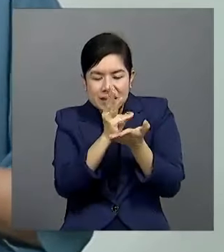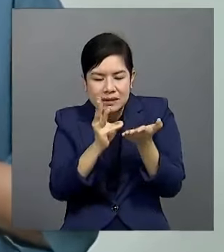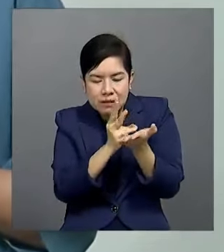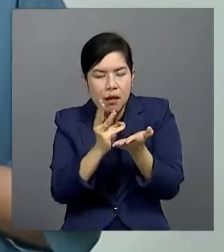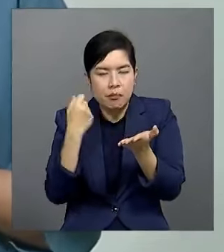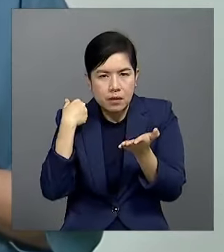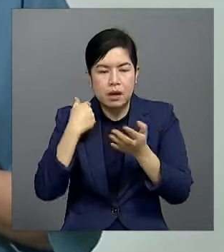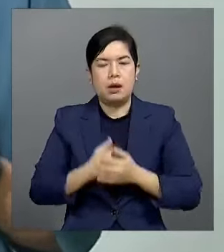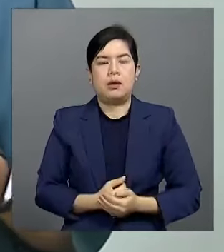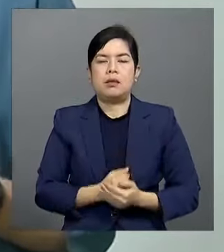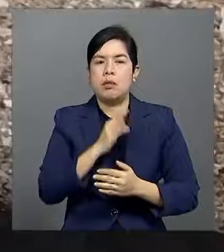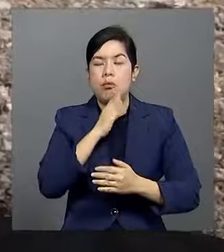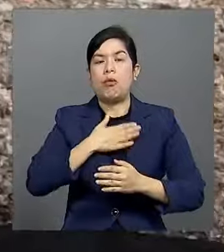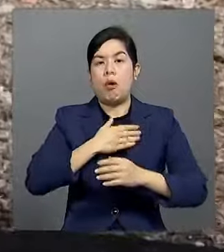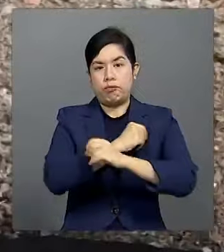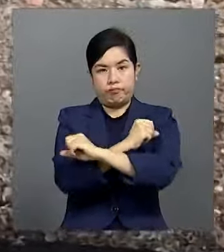งได้หรือลดได้ก็จะดีมากค่ะ